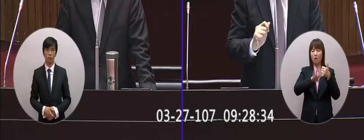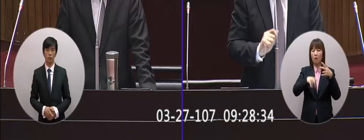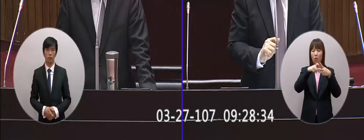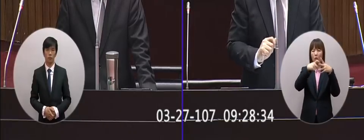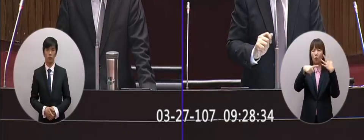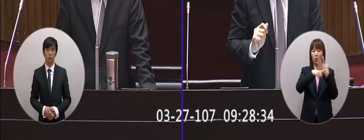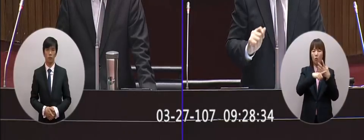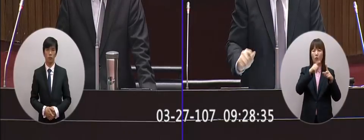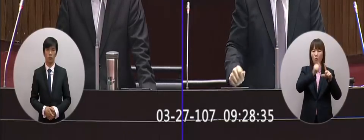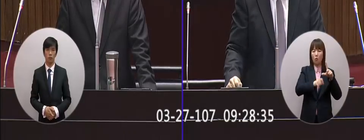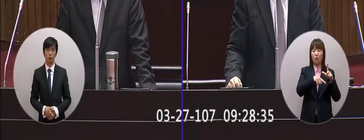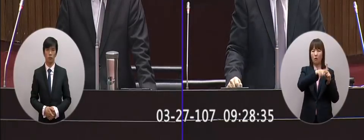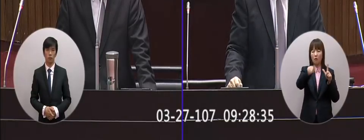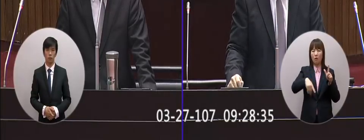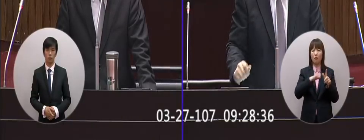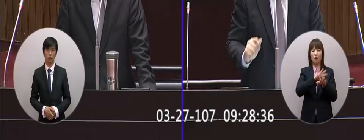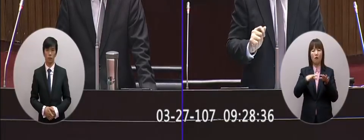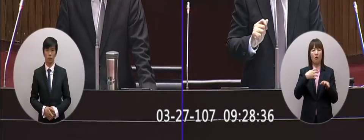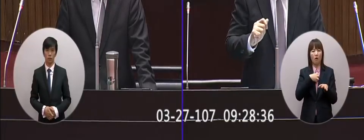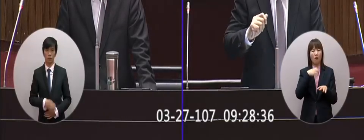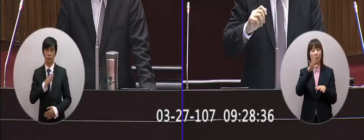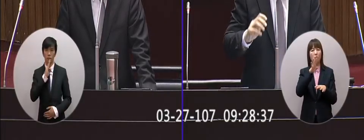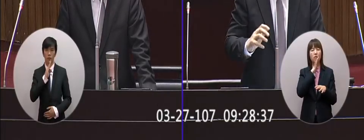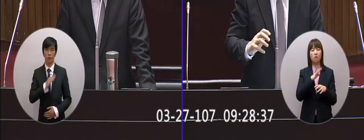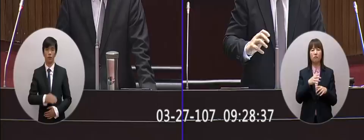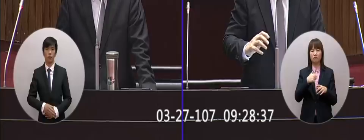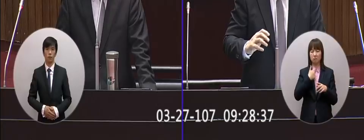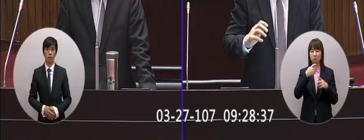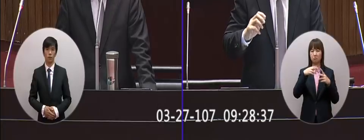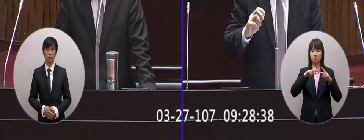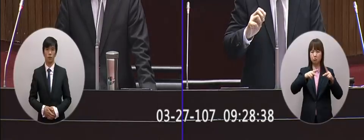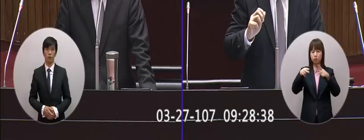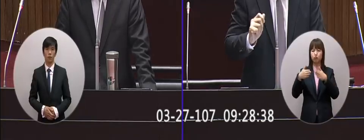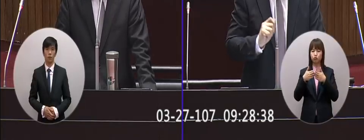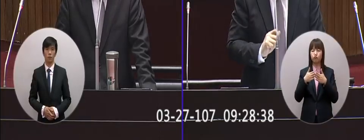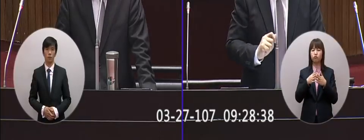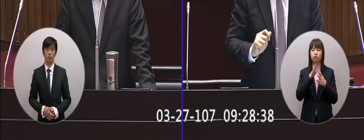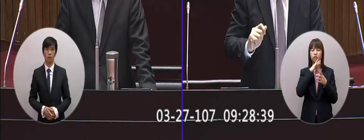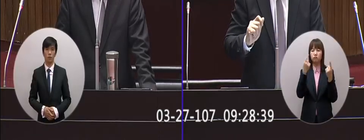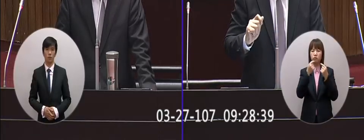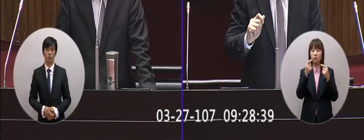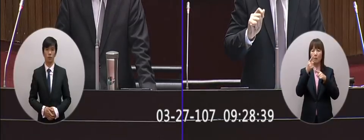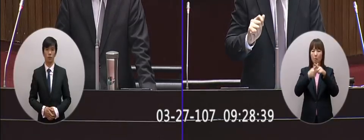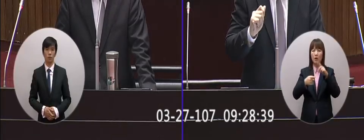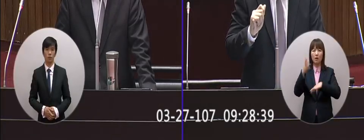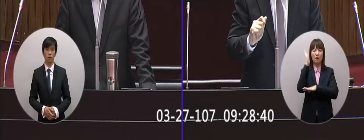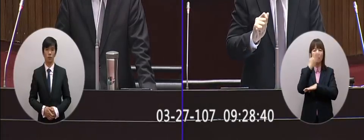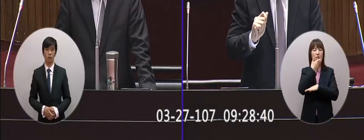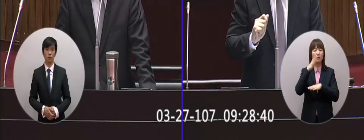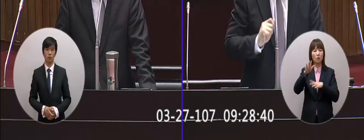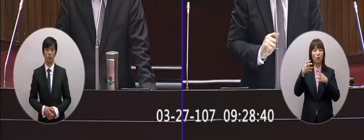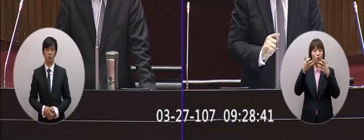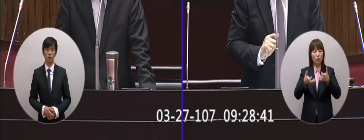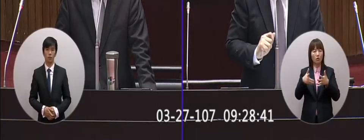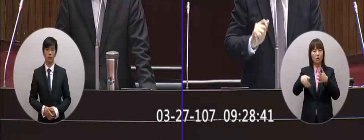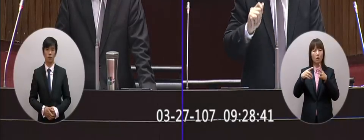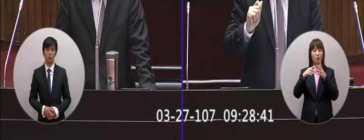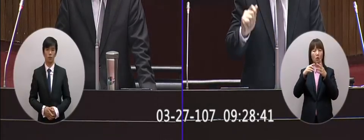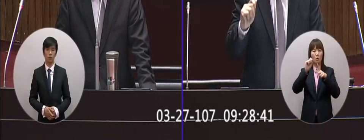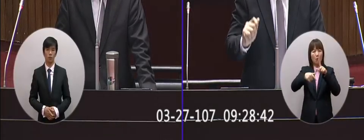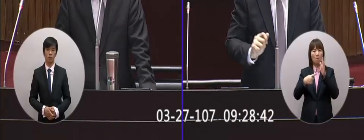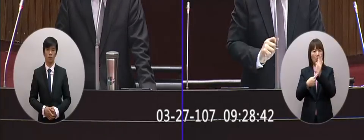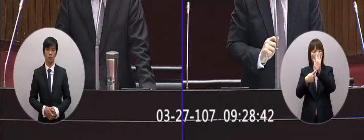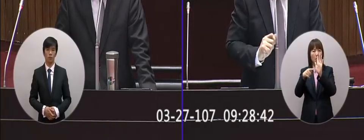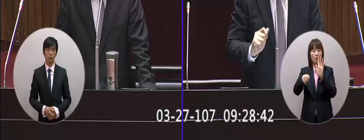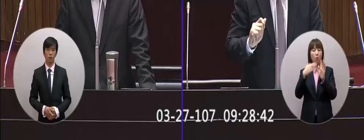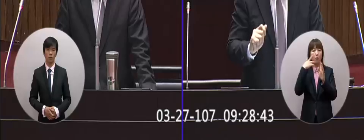工业的制造业这一块确实会相当的辛苦了。那我认为要改善，其实这些泛工股的其实都是当地的重要的龙头产业，他